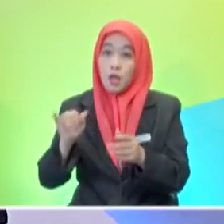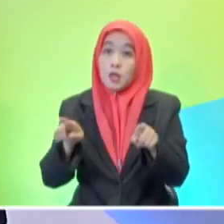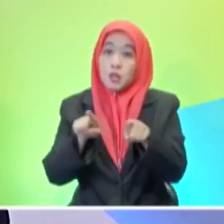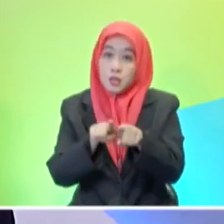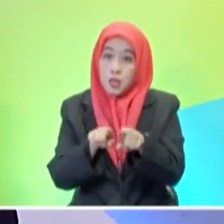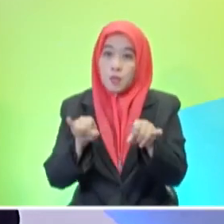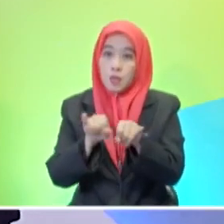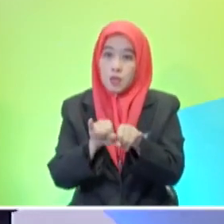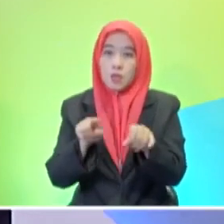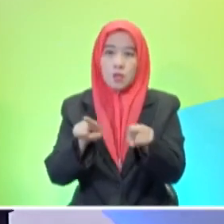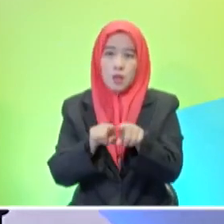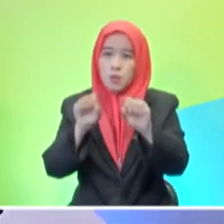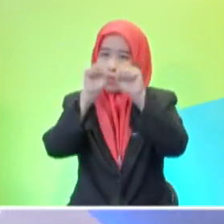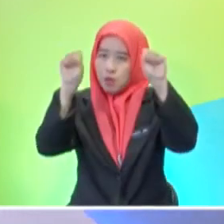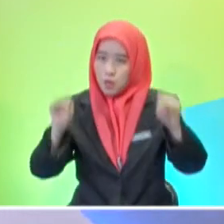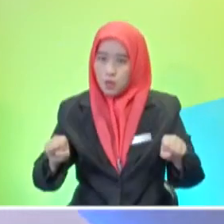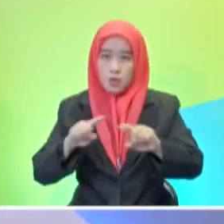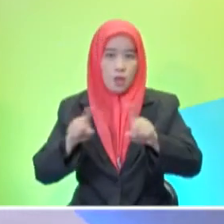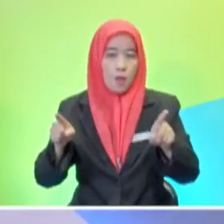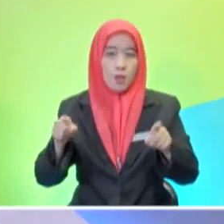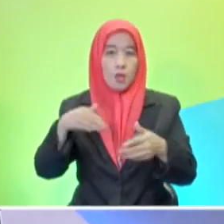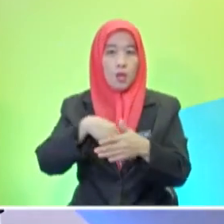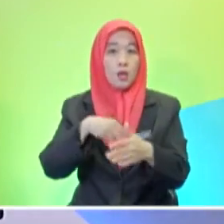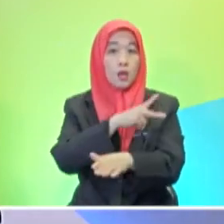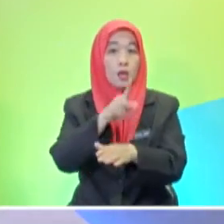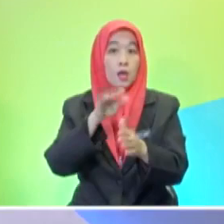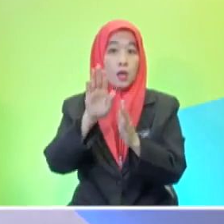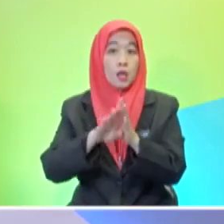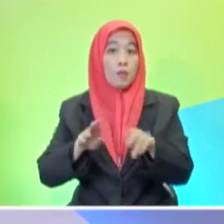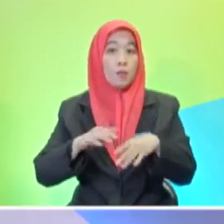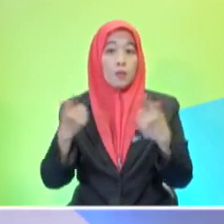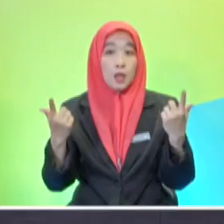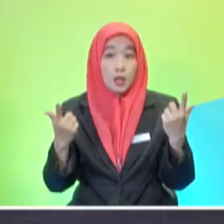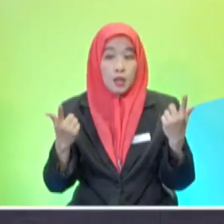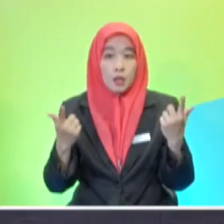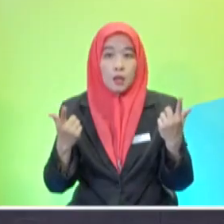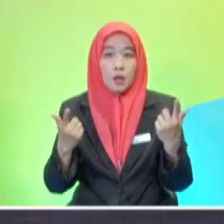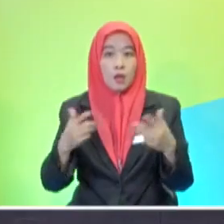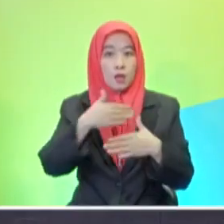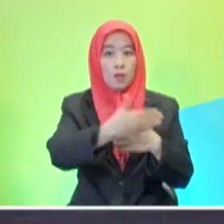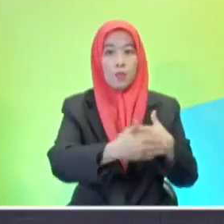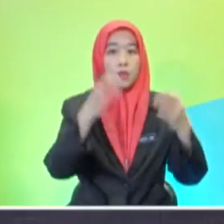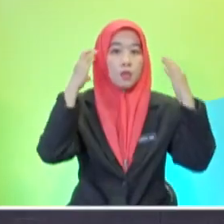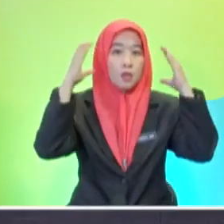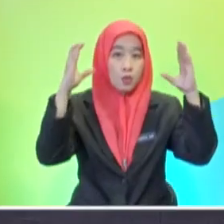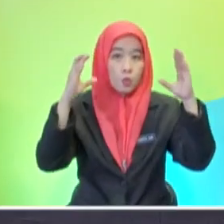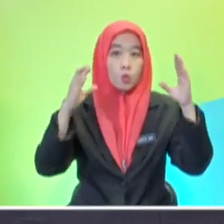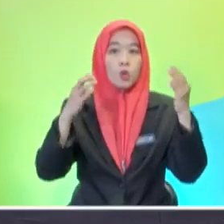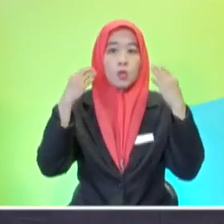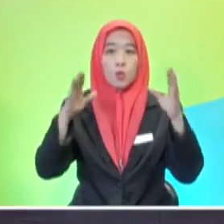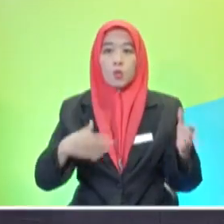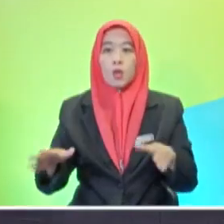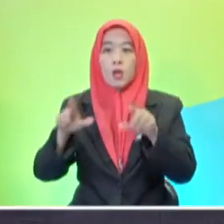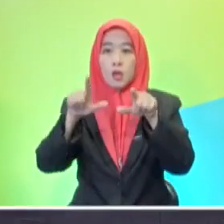okey, dan sama saiz tetapi dalam keadaan yang berbeza tau. Jadi kat depan cikgu ni Syafika. Ya. Cikgu dah